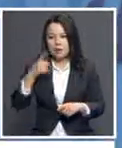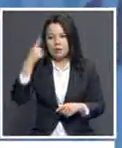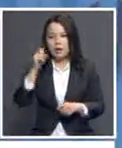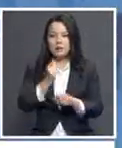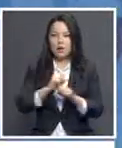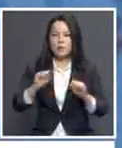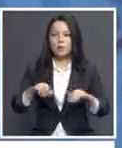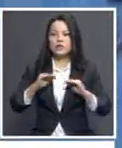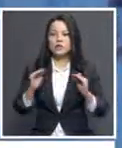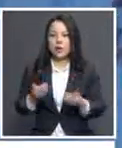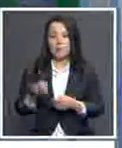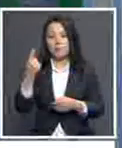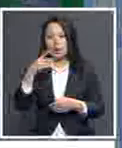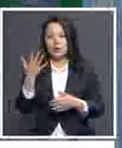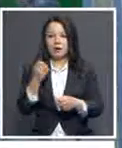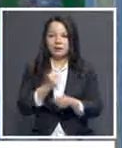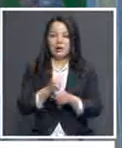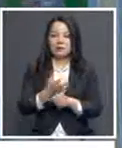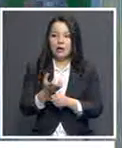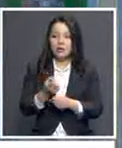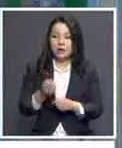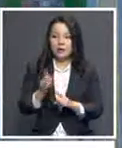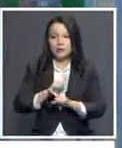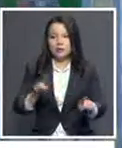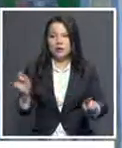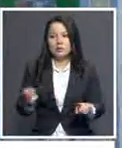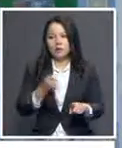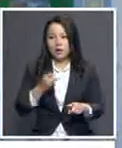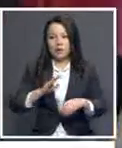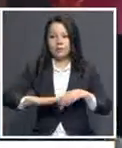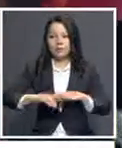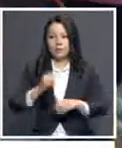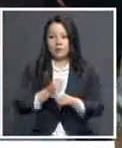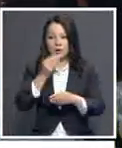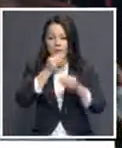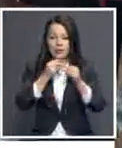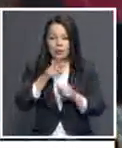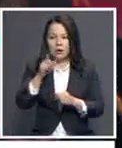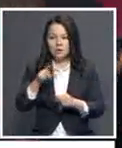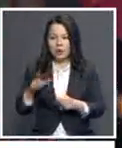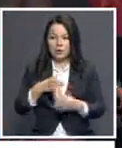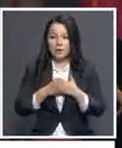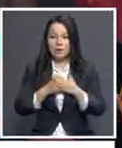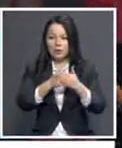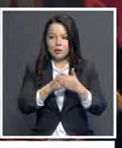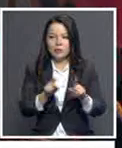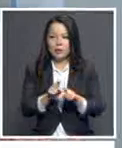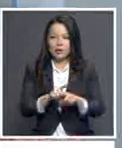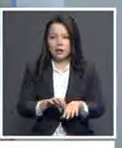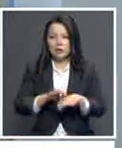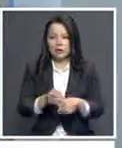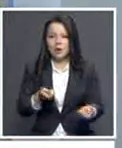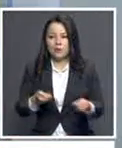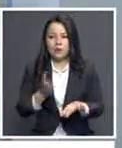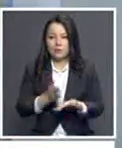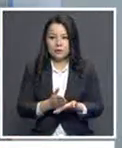мүмкіндік шектеулі жандарға арналған қол протезін жасаған. Оның ерекшелігі сол, жасанды буындарда адамның қан қысымына байланысты қозғалтуға болады. Мен